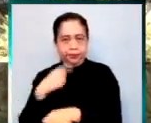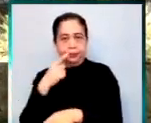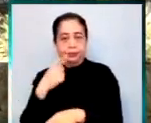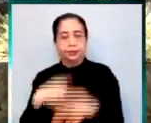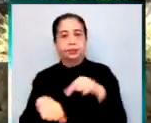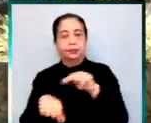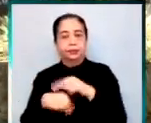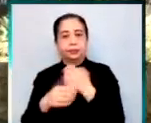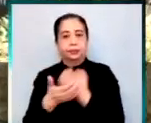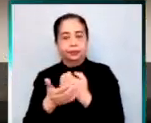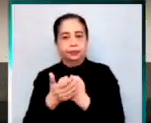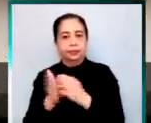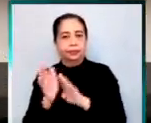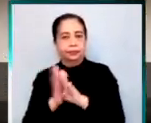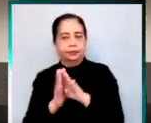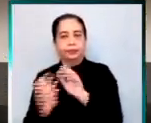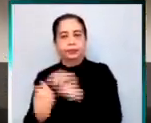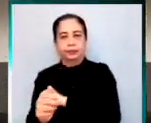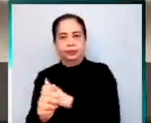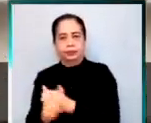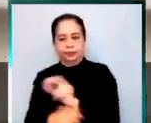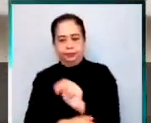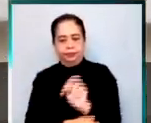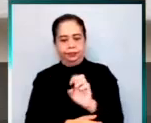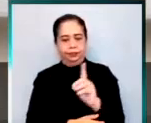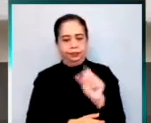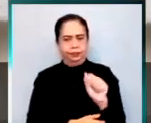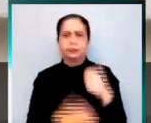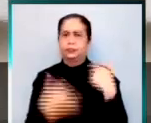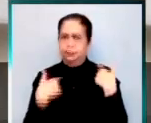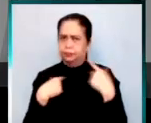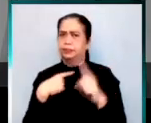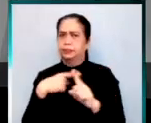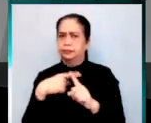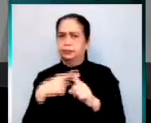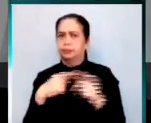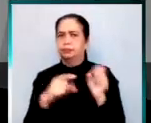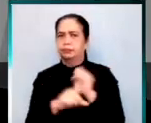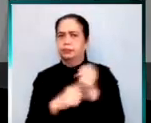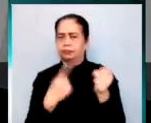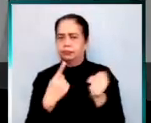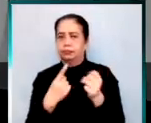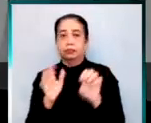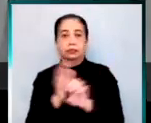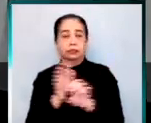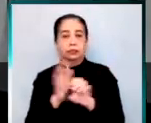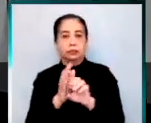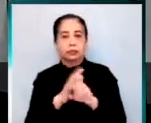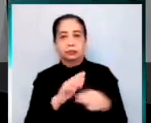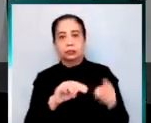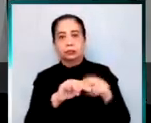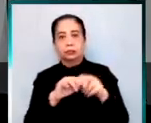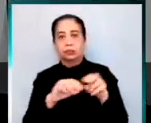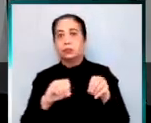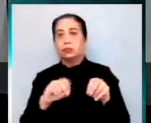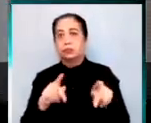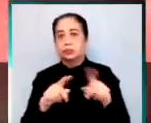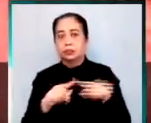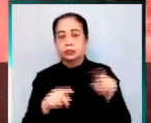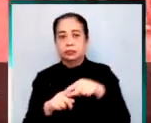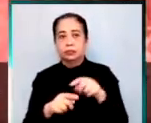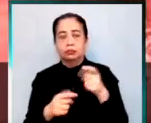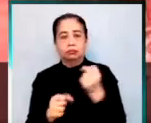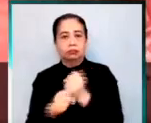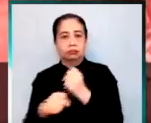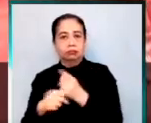and Development Authority, meron ding positibong maidudulot ang sitwasyon gaya ng paglaki ng oportunidad ng mga local producer